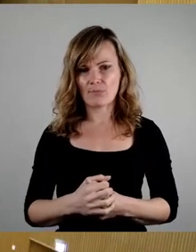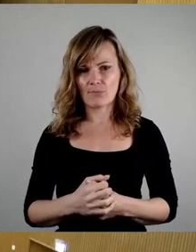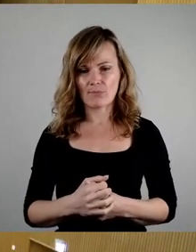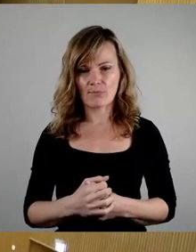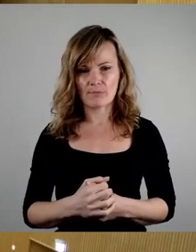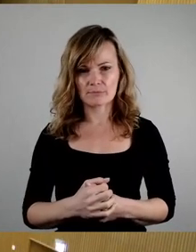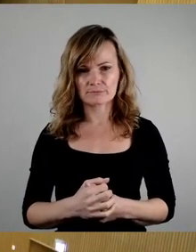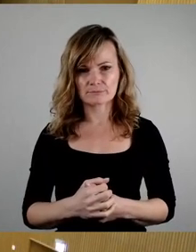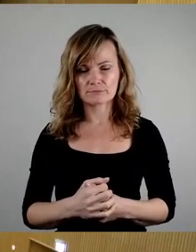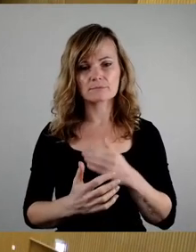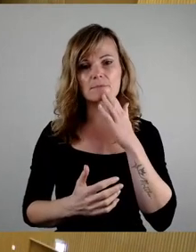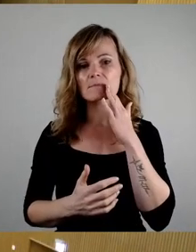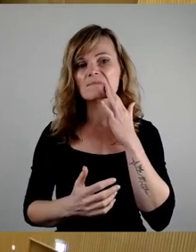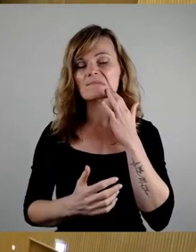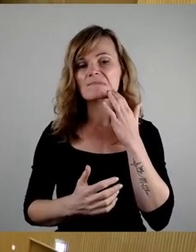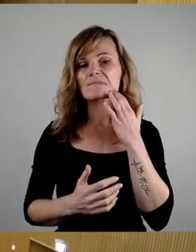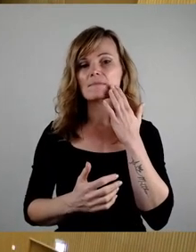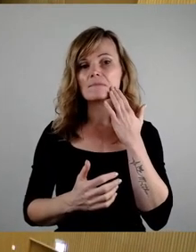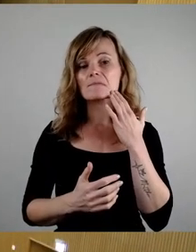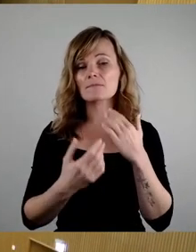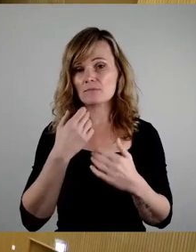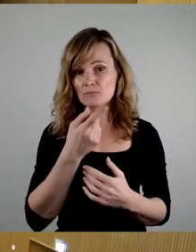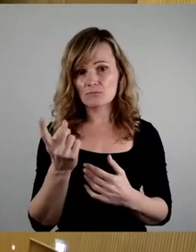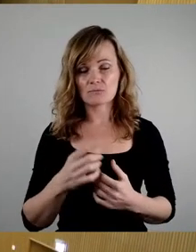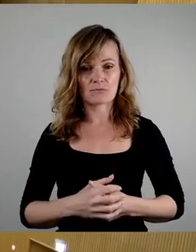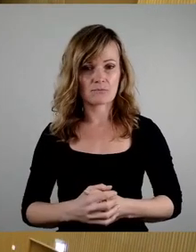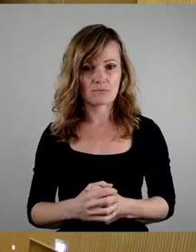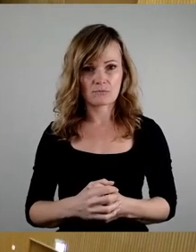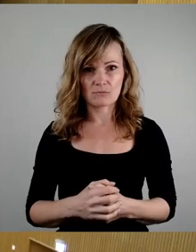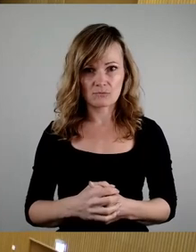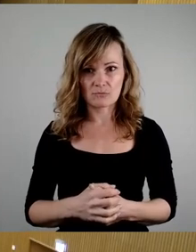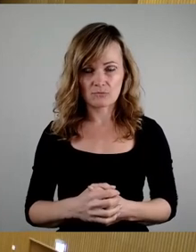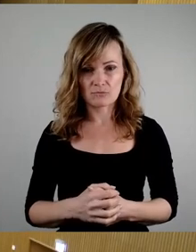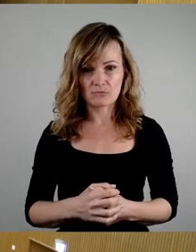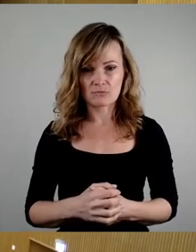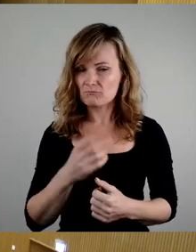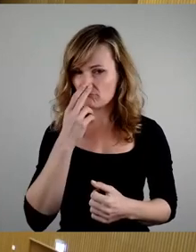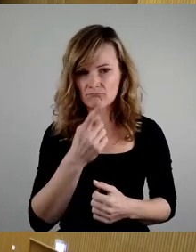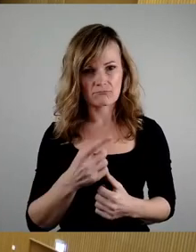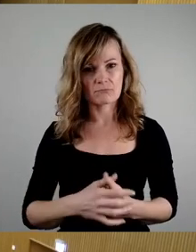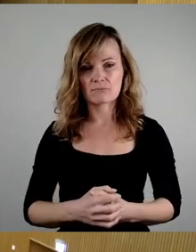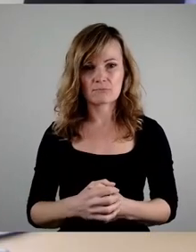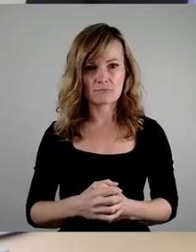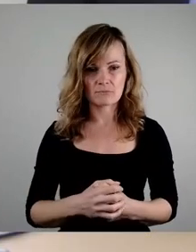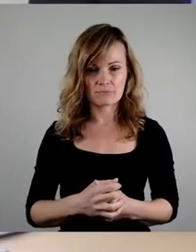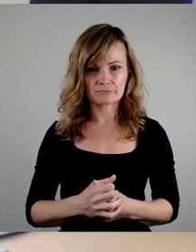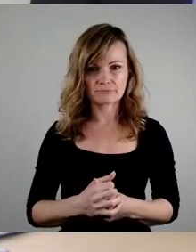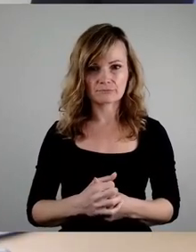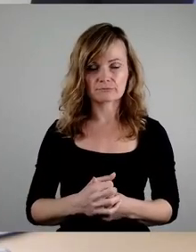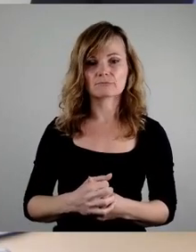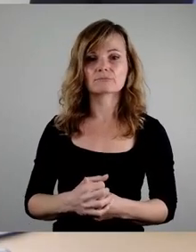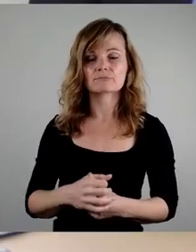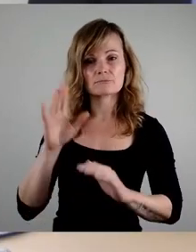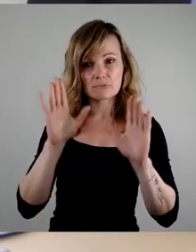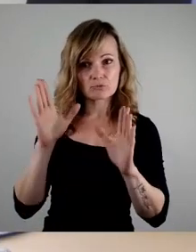So, wird Ihrerseits das Wort gewünscht? Das kann ich nicht sehen. Dann kämen wir zur